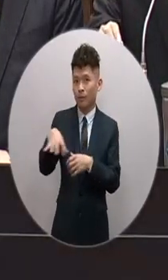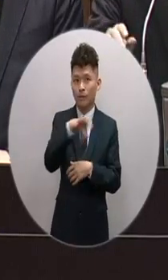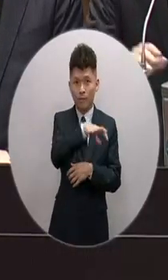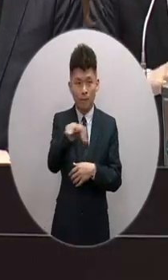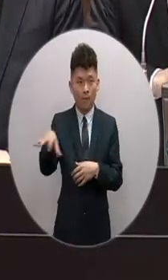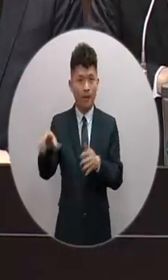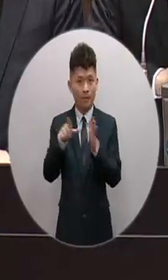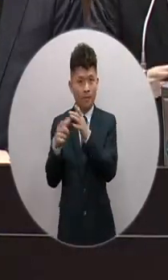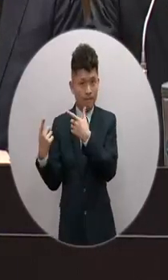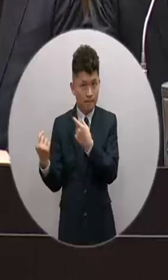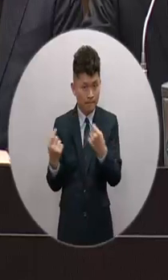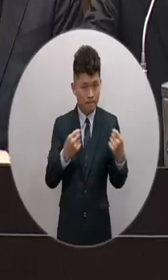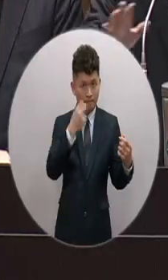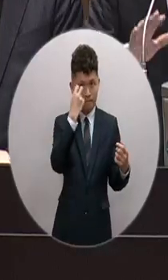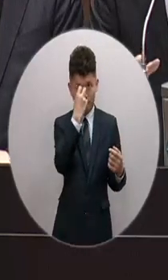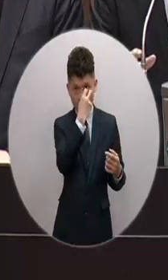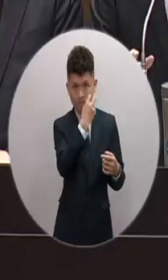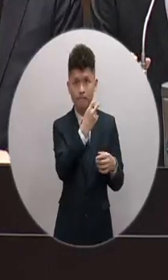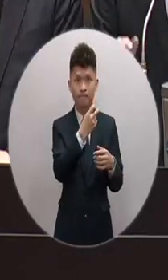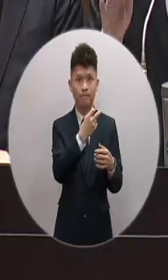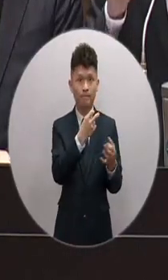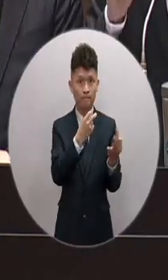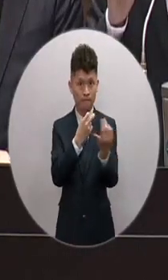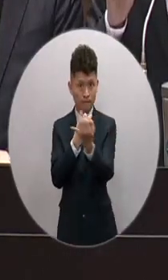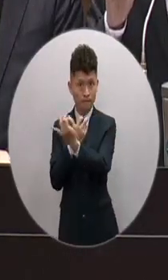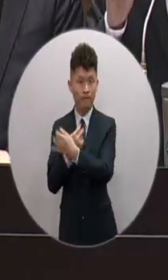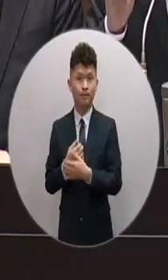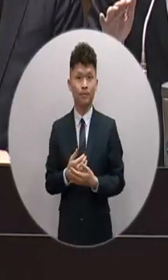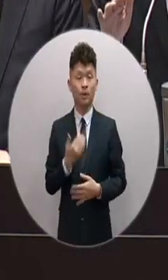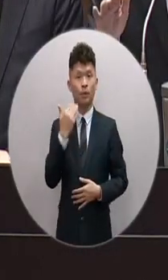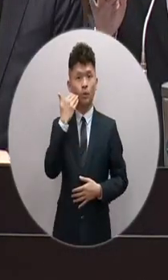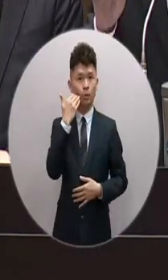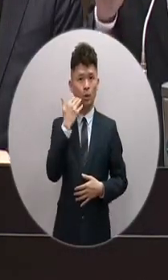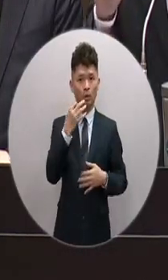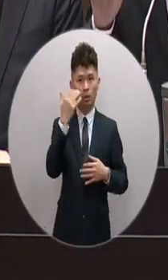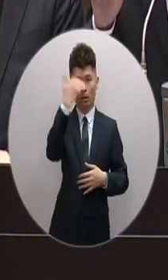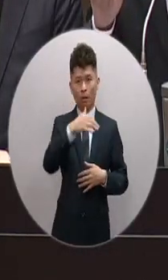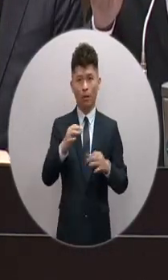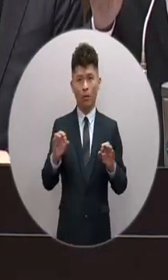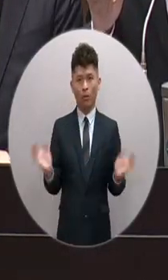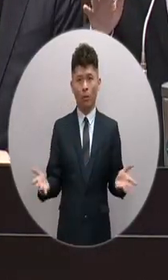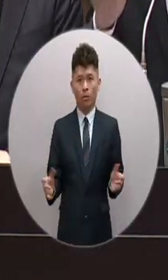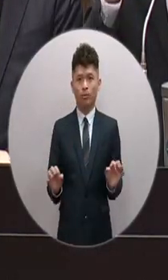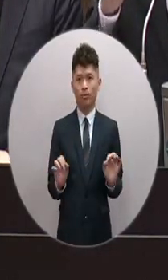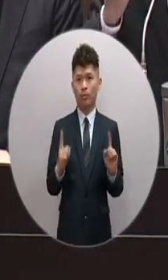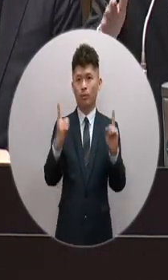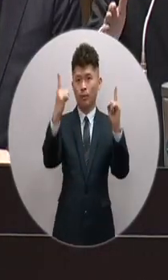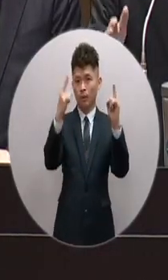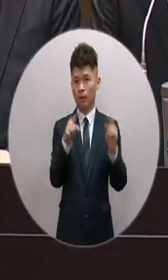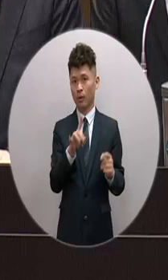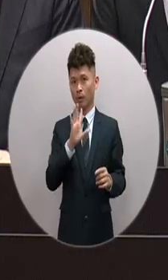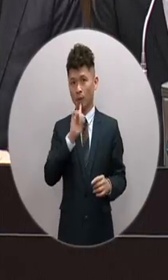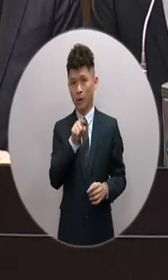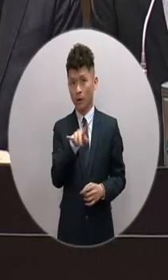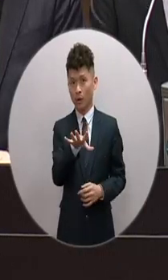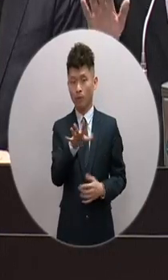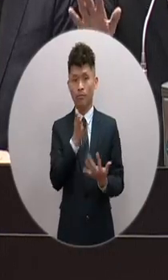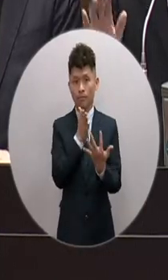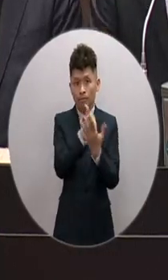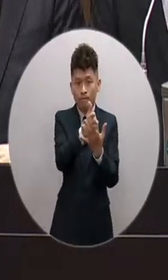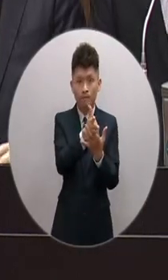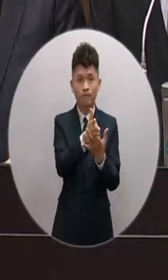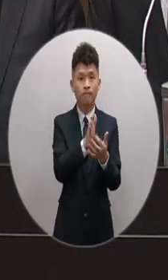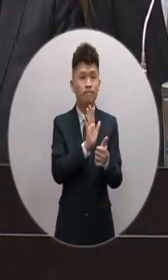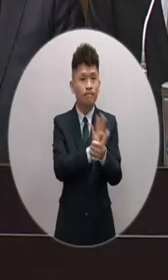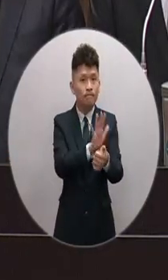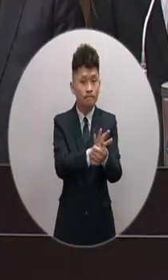查我们台湾的所有的物价。如果有不正常的哄抬的话呢，那我们就会介入啊，去